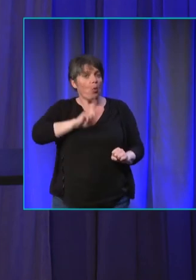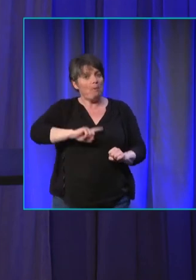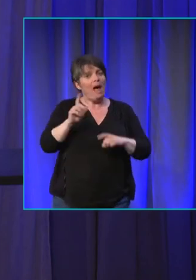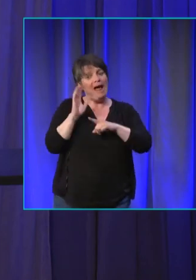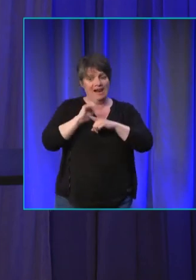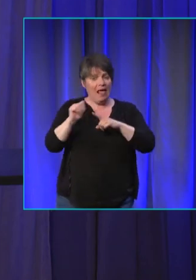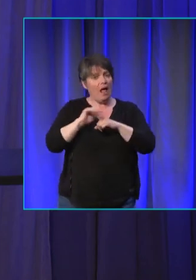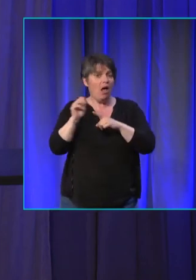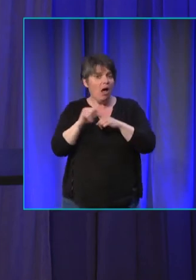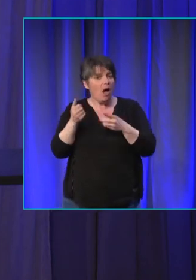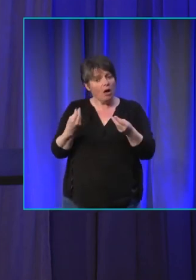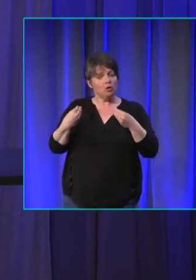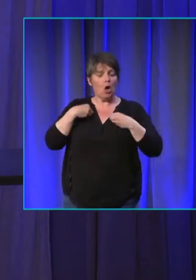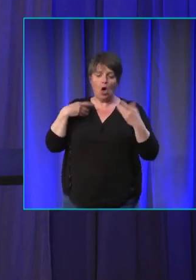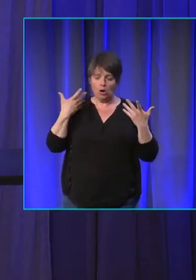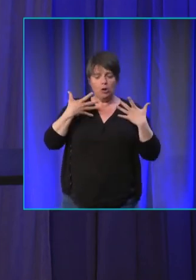ça hydrate,